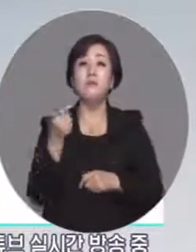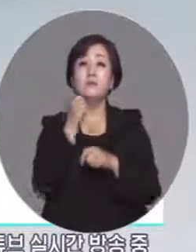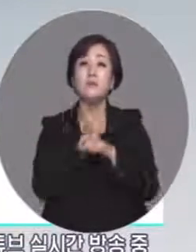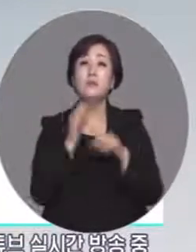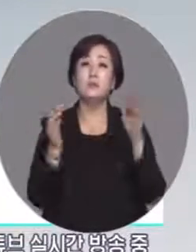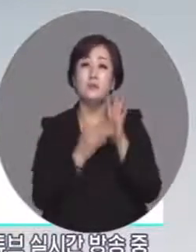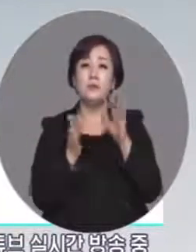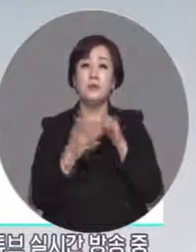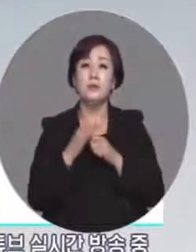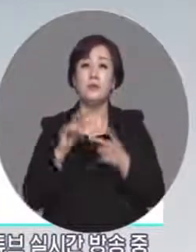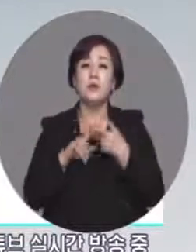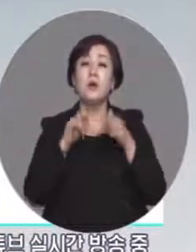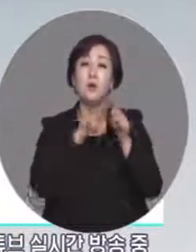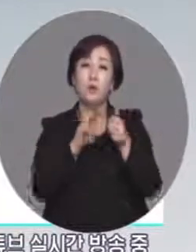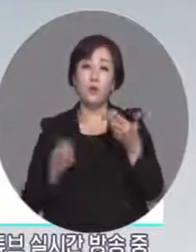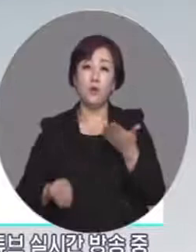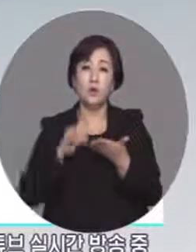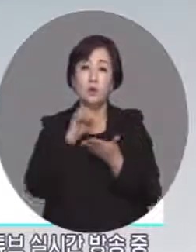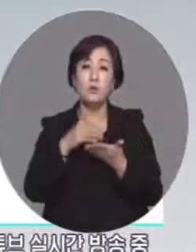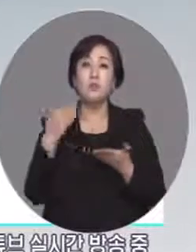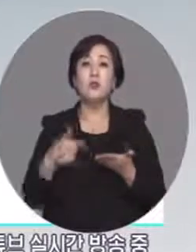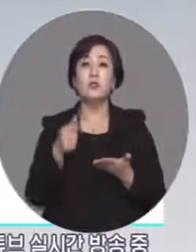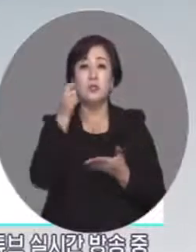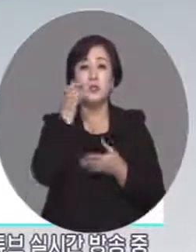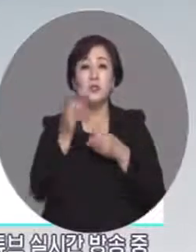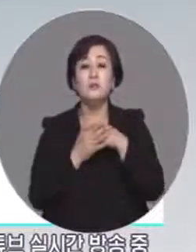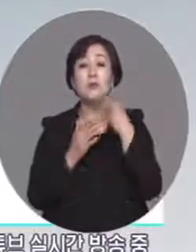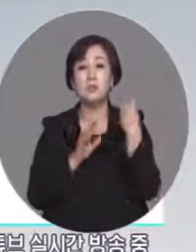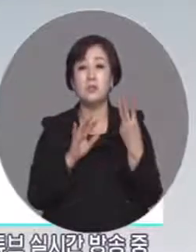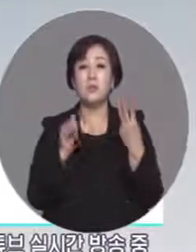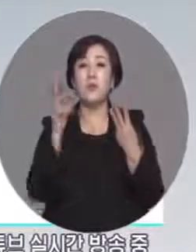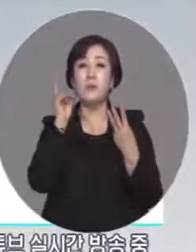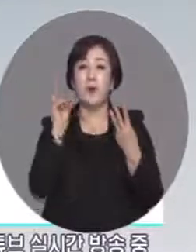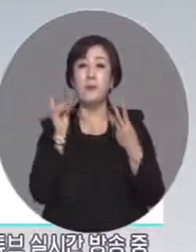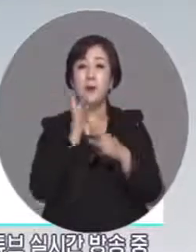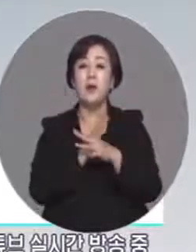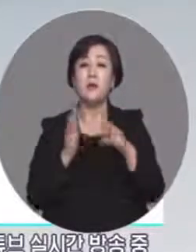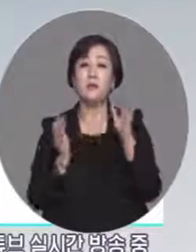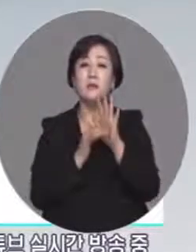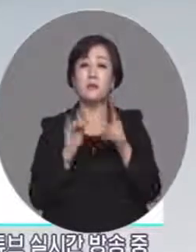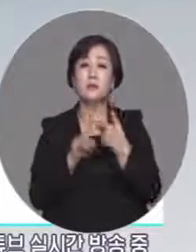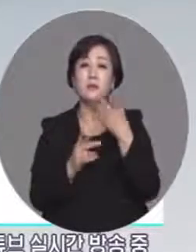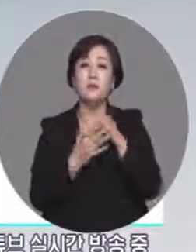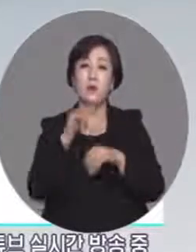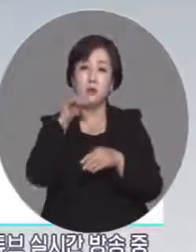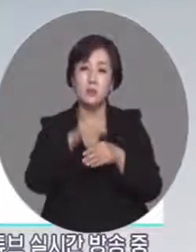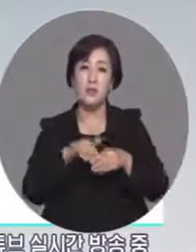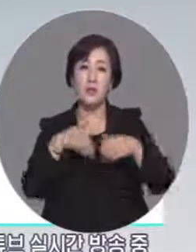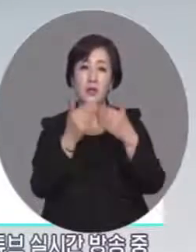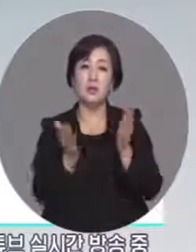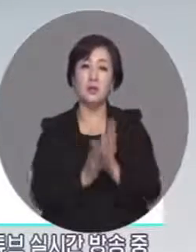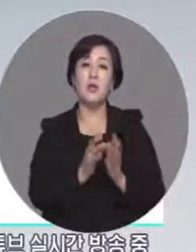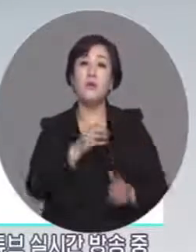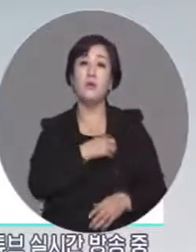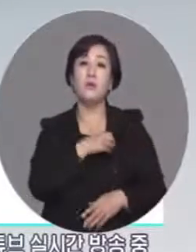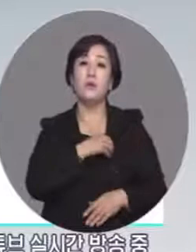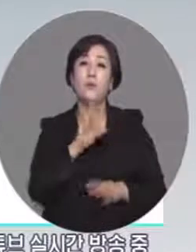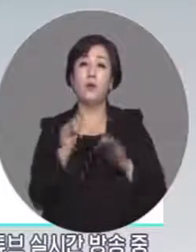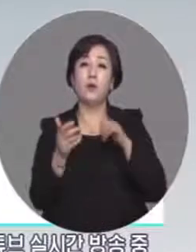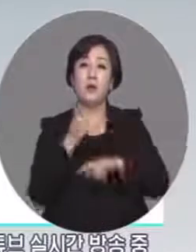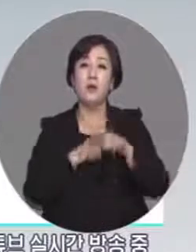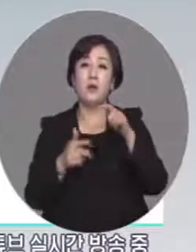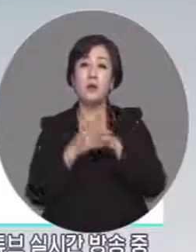있습니다. 아직 후보도 등록하지 않았지만 3파전으로 굳어지는 양상이며 선거인단의 내 편을 심기 위한